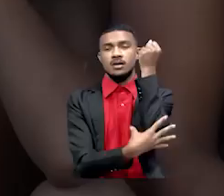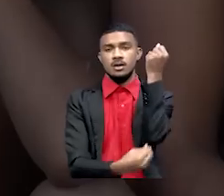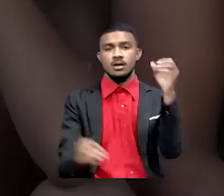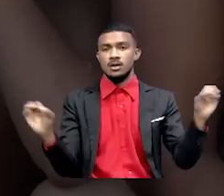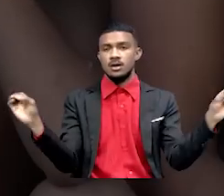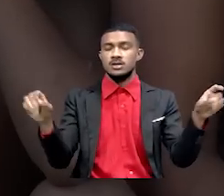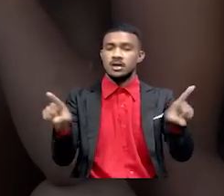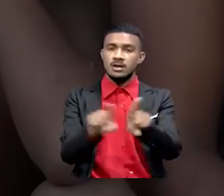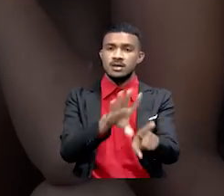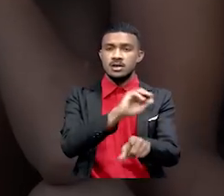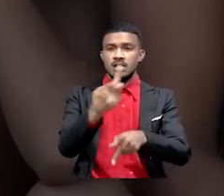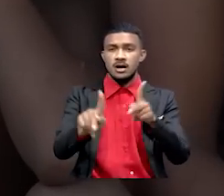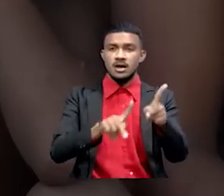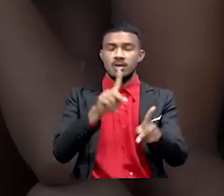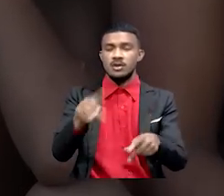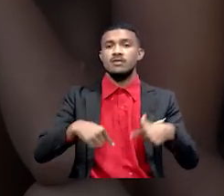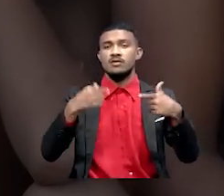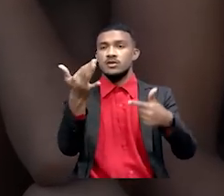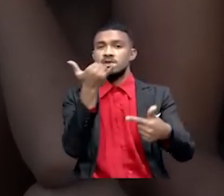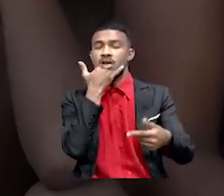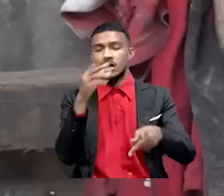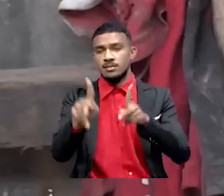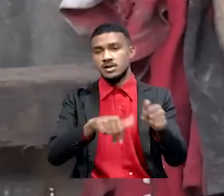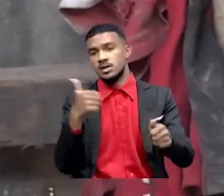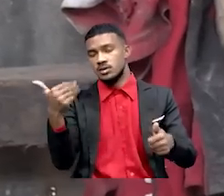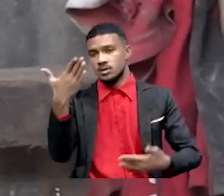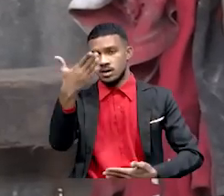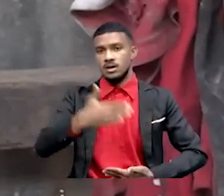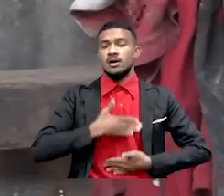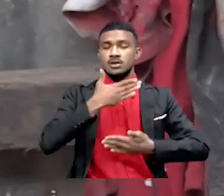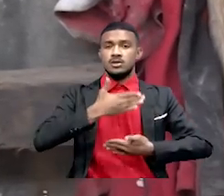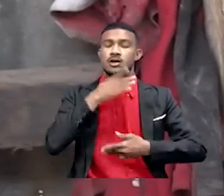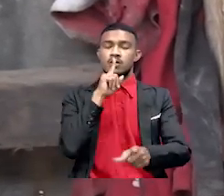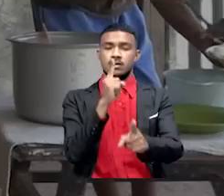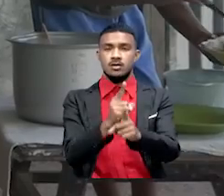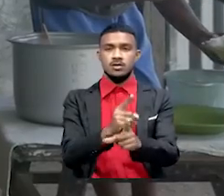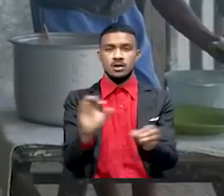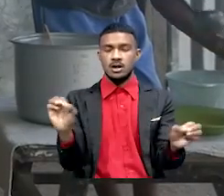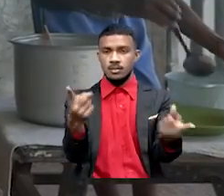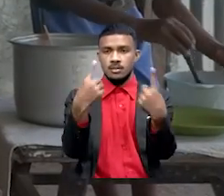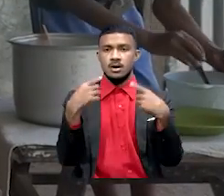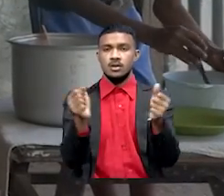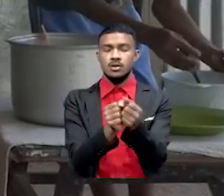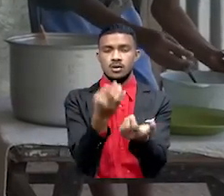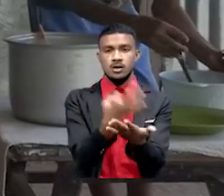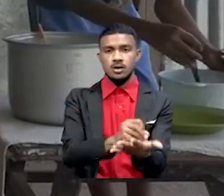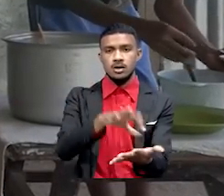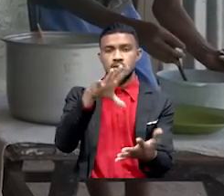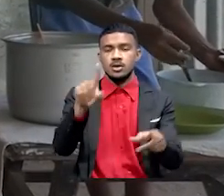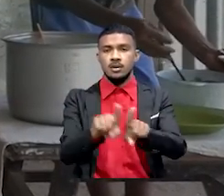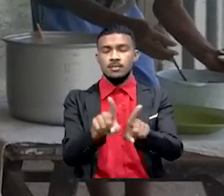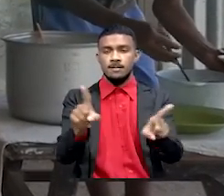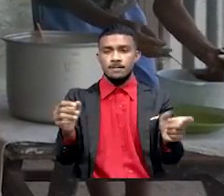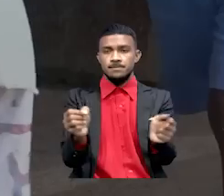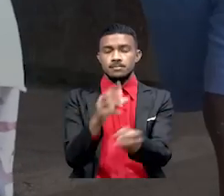saya sasukat atau ema zulga ema seluk nihak solok. Tambak solok lolos, la mai det husti riku soin mundu niang,